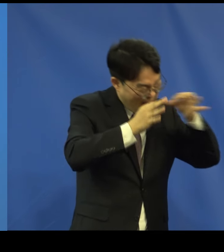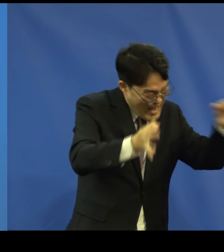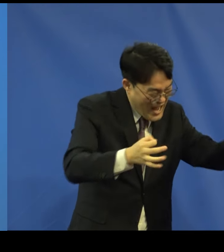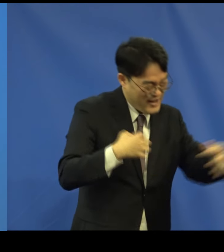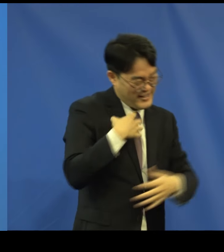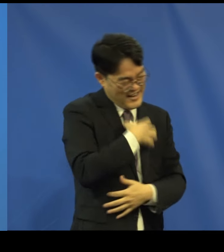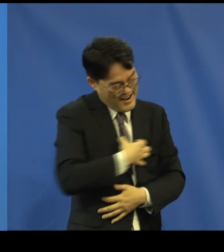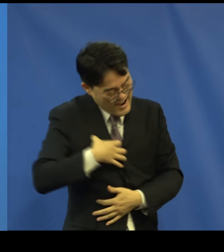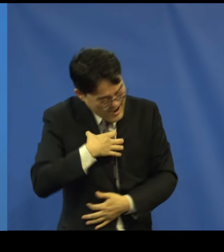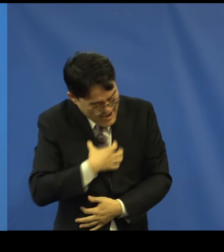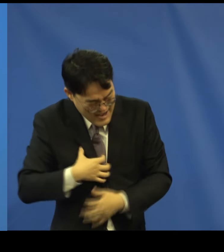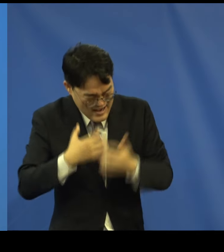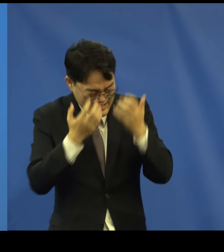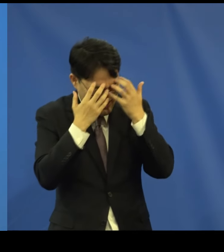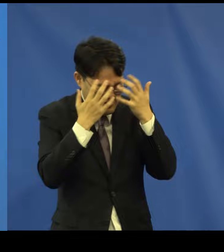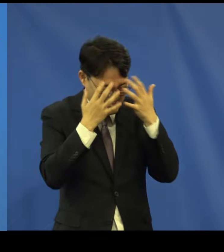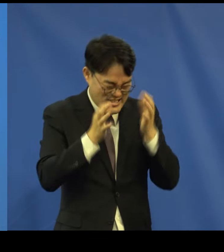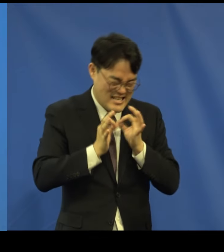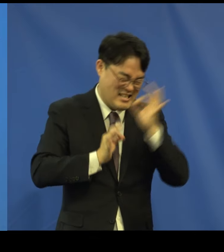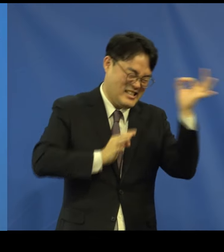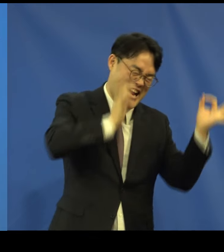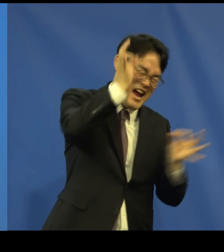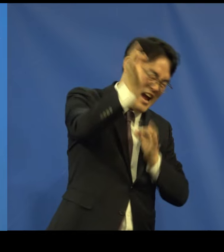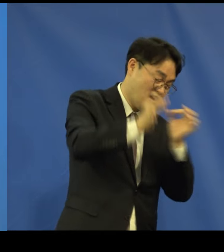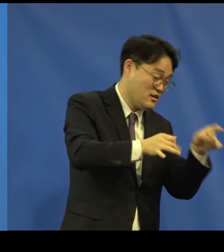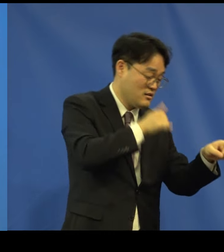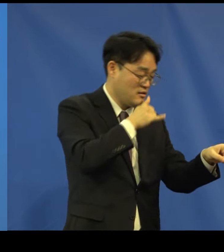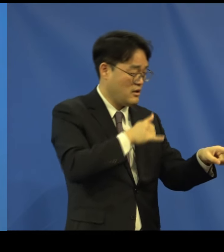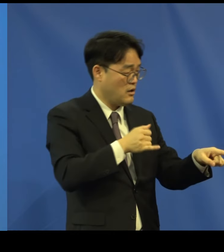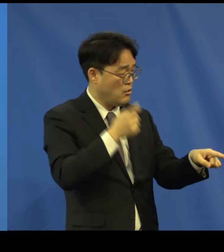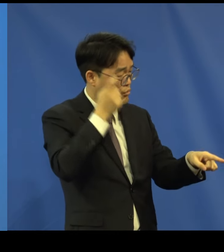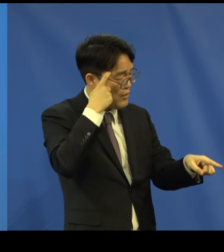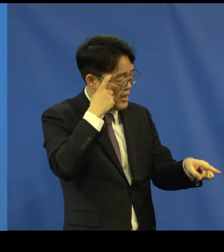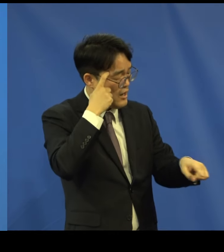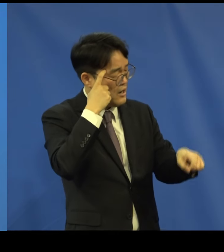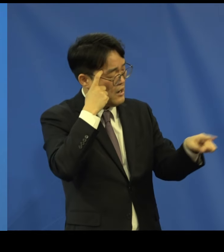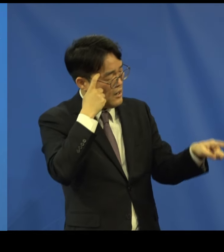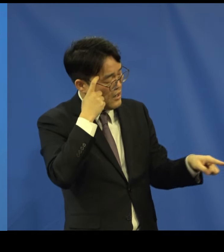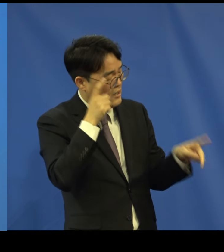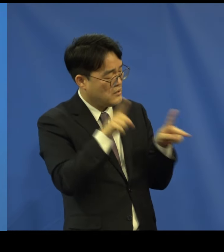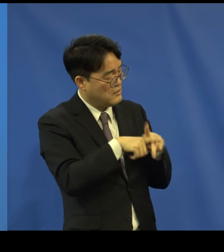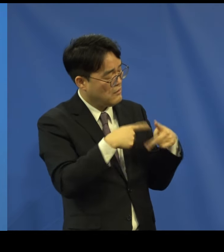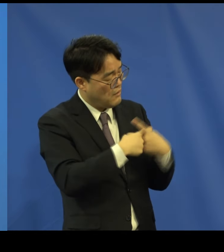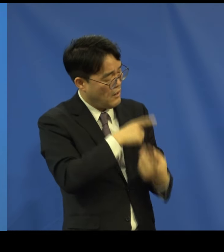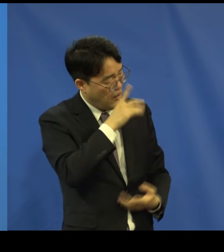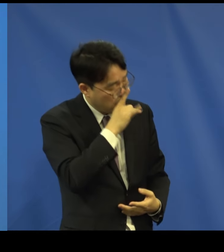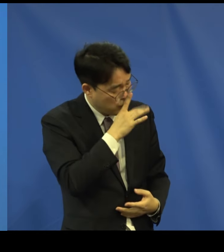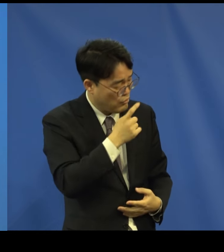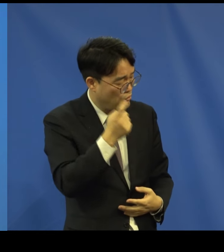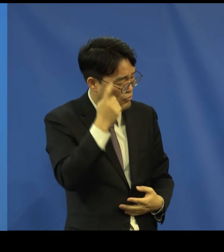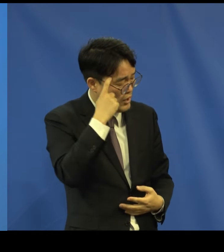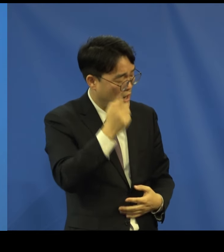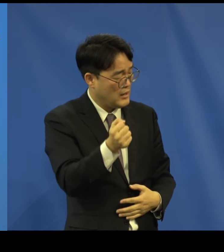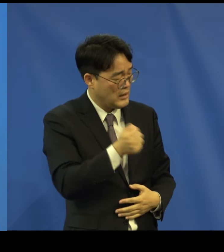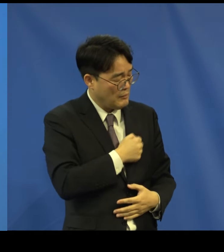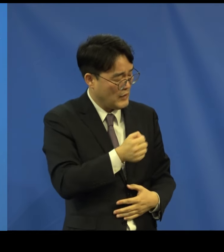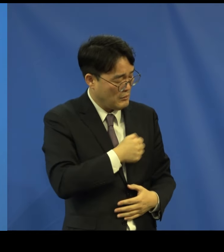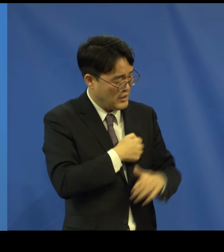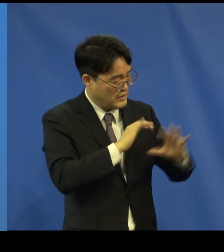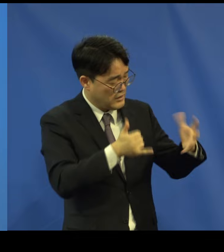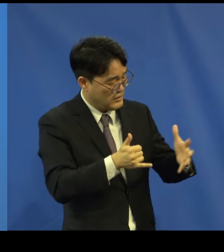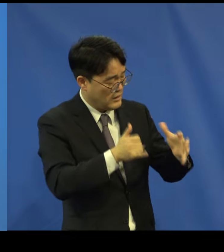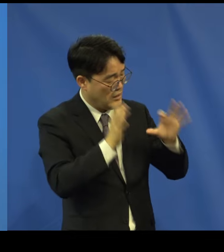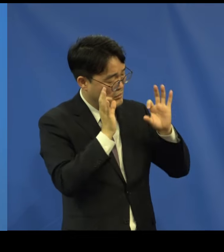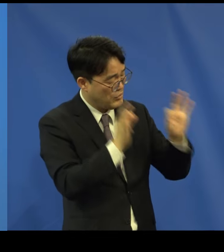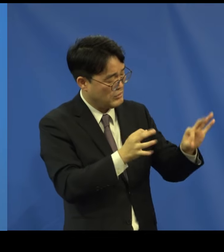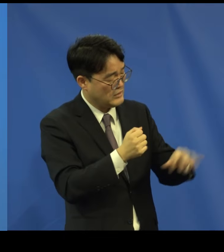일들로 가득합니다. 그때 우리는 왜라는 질문을 던지죠. 설명할 수 없는, 때로는 이해 안 되는 일들로 당황할 때가 한두 번이